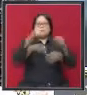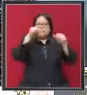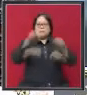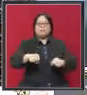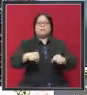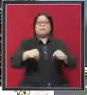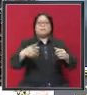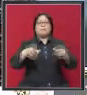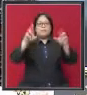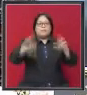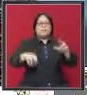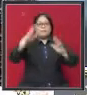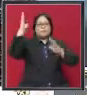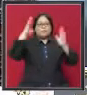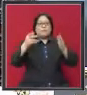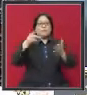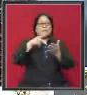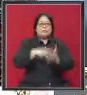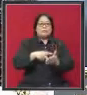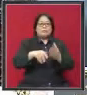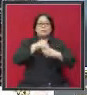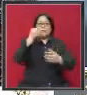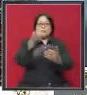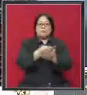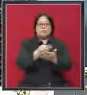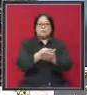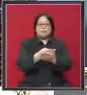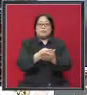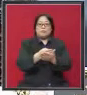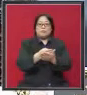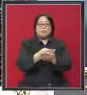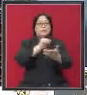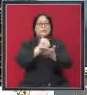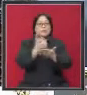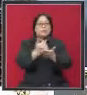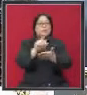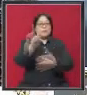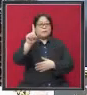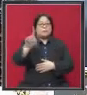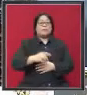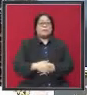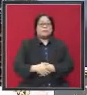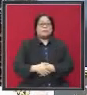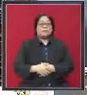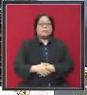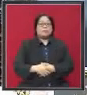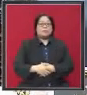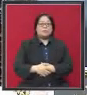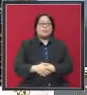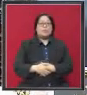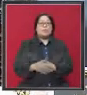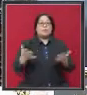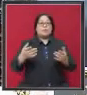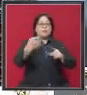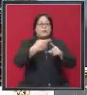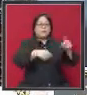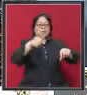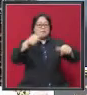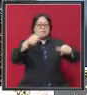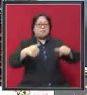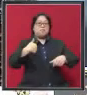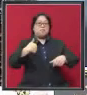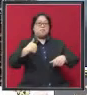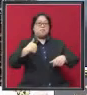boleh membenarkan rakyat Malaysia yang terkesan ini mengeluarkan wang daripada akaun satu. Daripada analisis